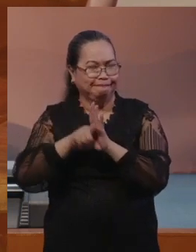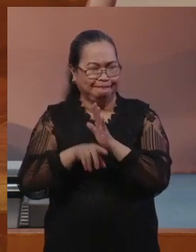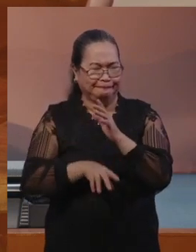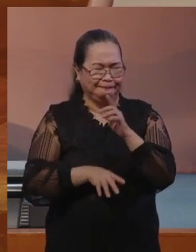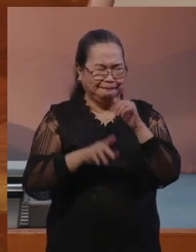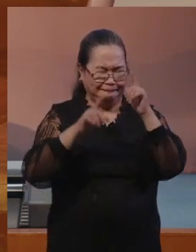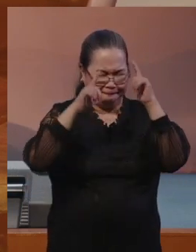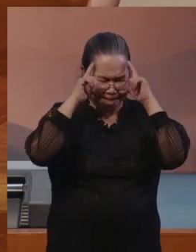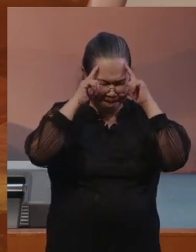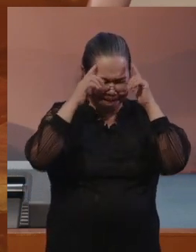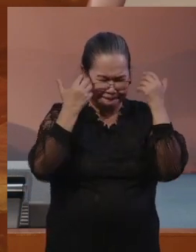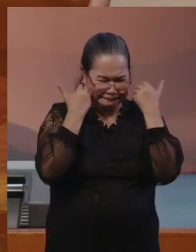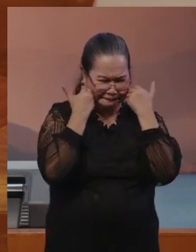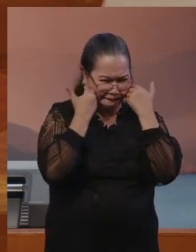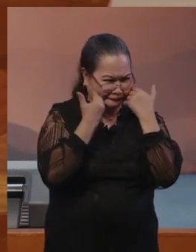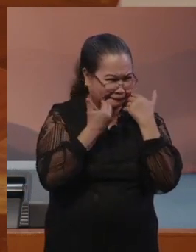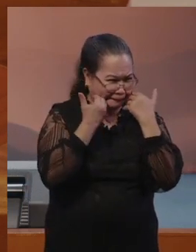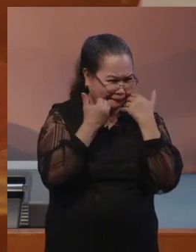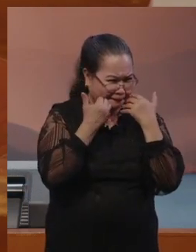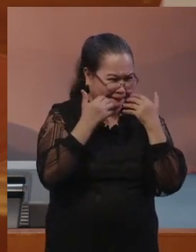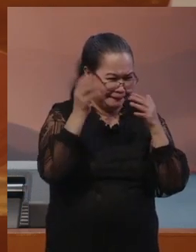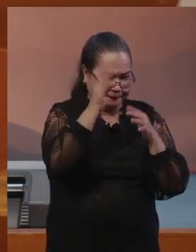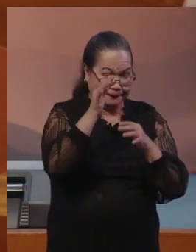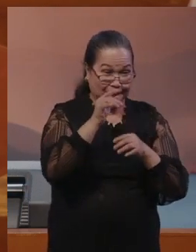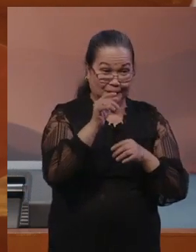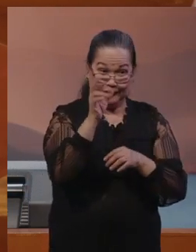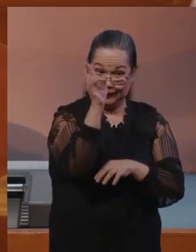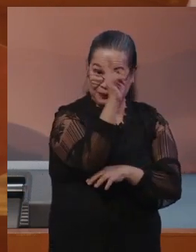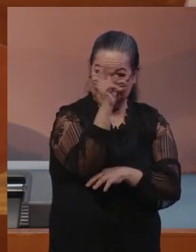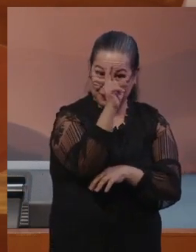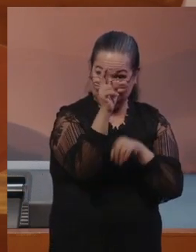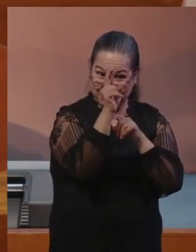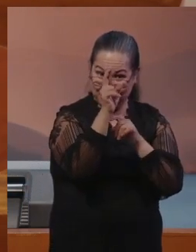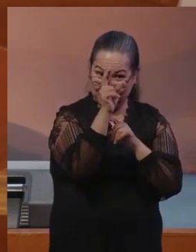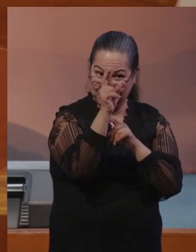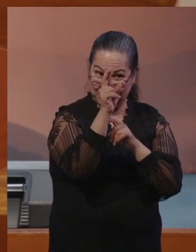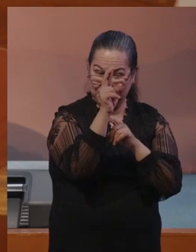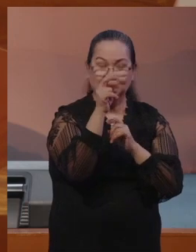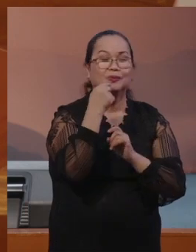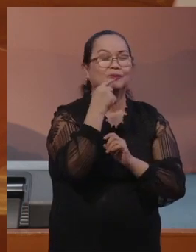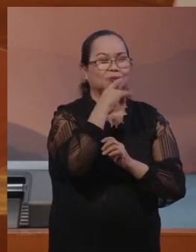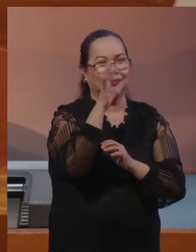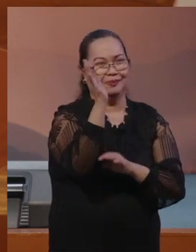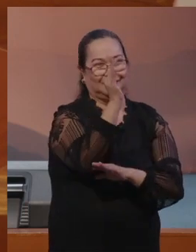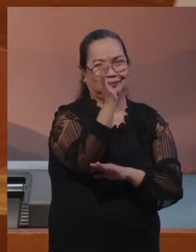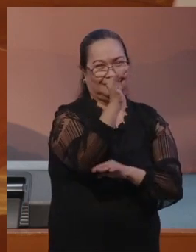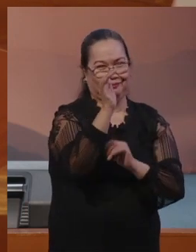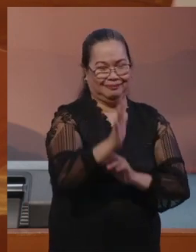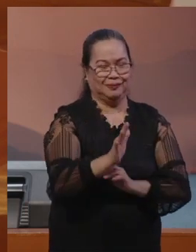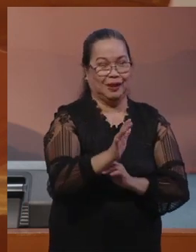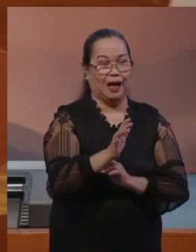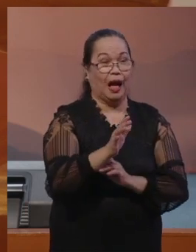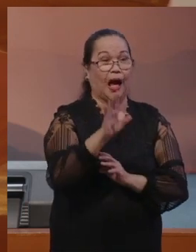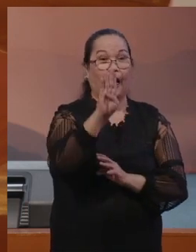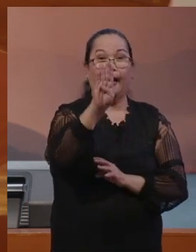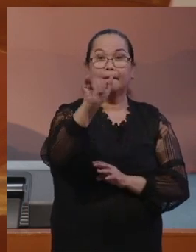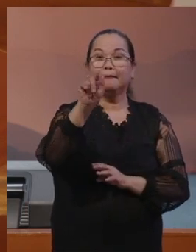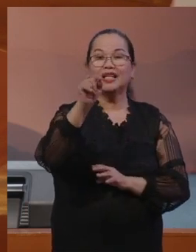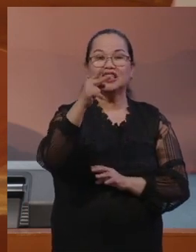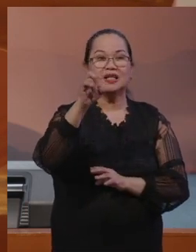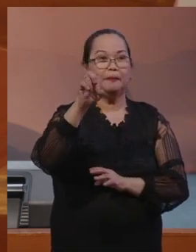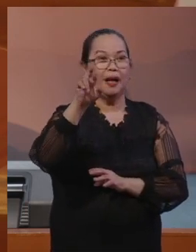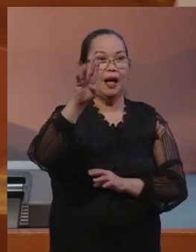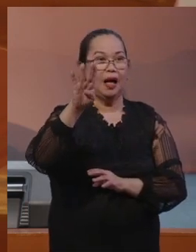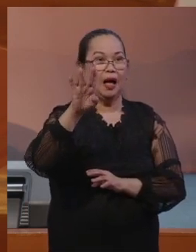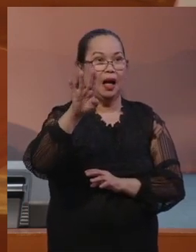Napakamasalimot, no? Si Rahab ay isang prostitute, si Bathsheba. Alam niyo naman si Bathsheba.